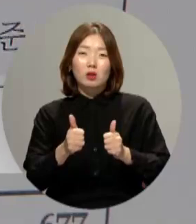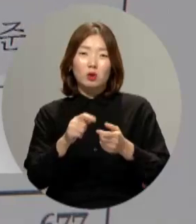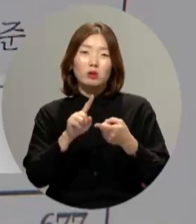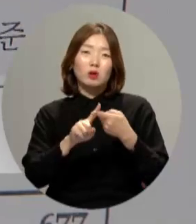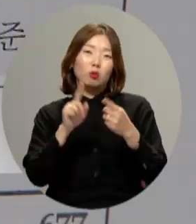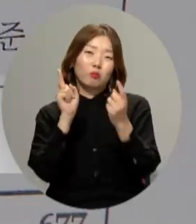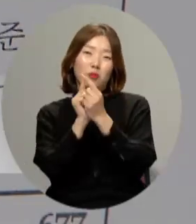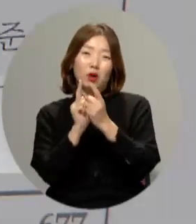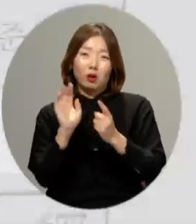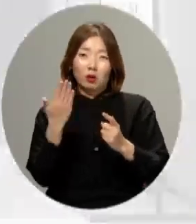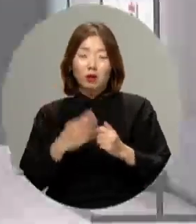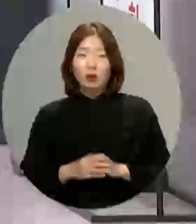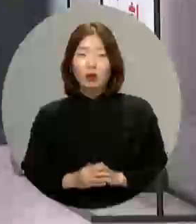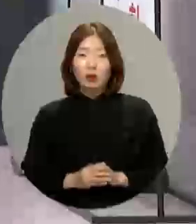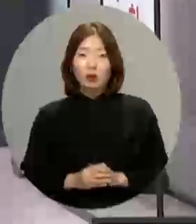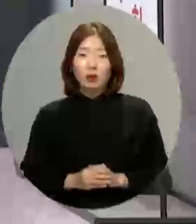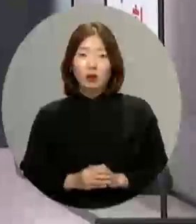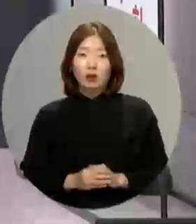직면하고 있습니다.